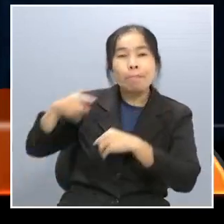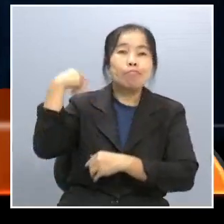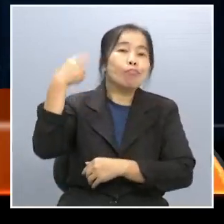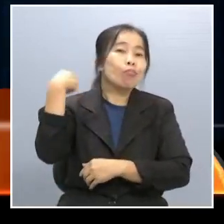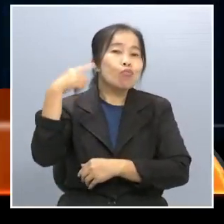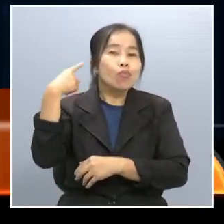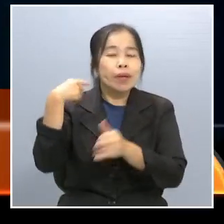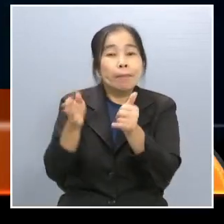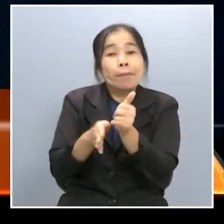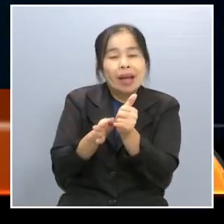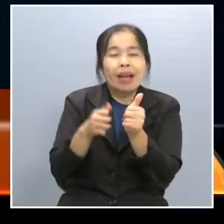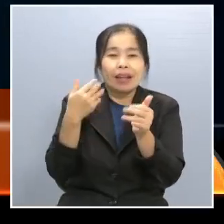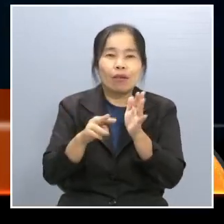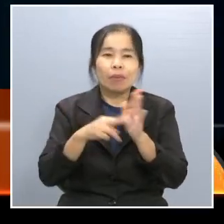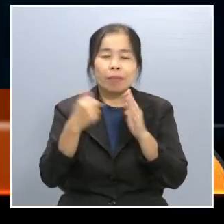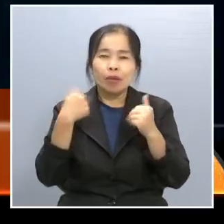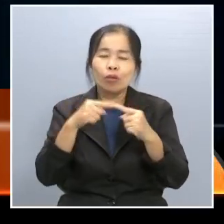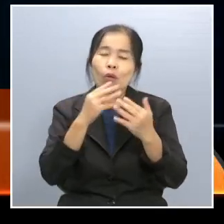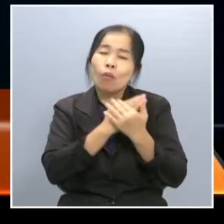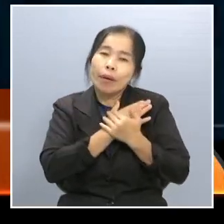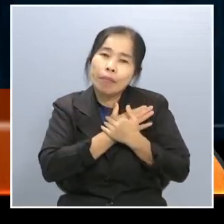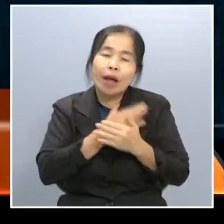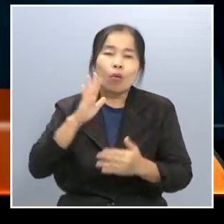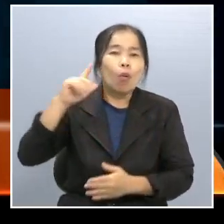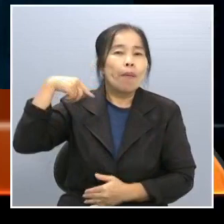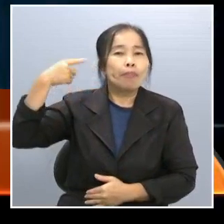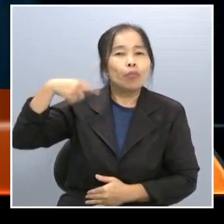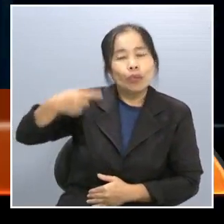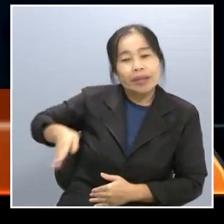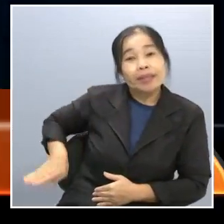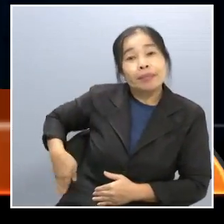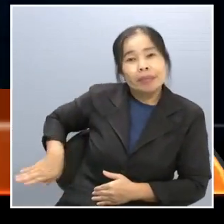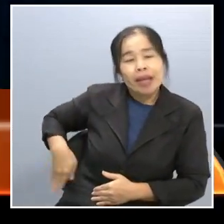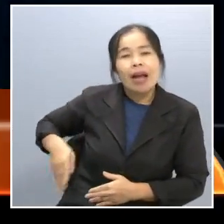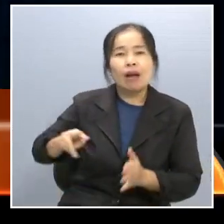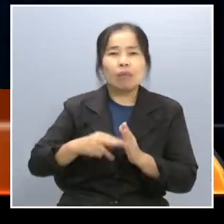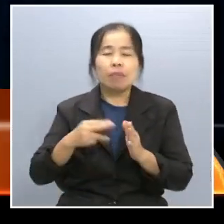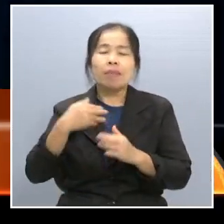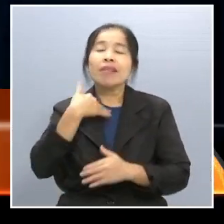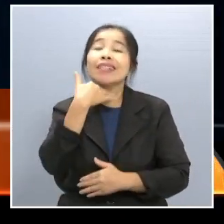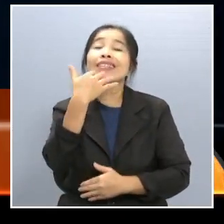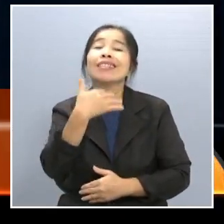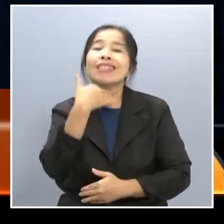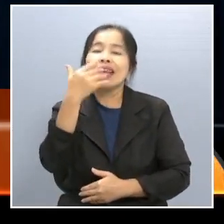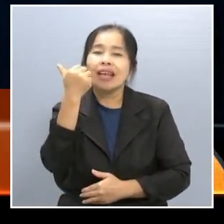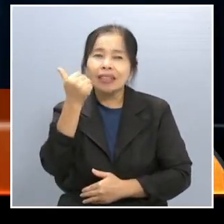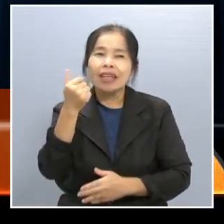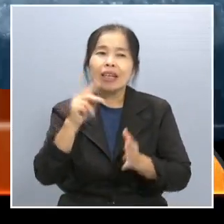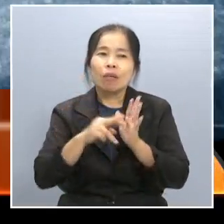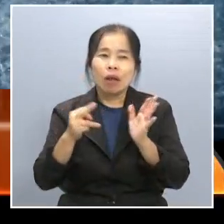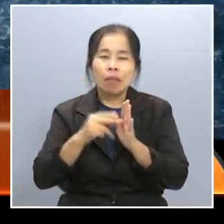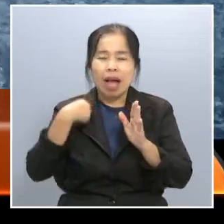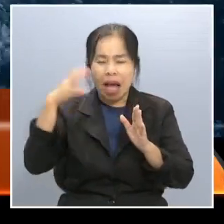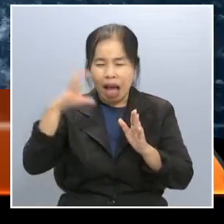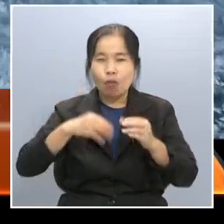สสิกของดิสนีย์เรื่องราวความรักของเจ้าหญิงเงือกน้อยแอเรียลที่ต้องแลกเสียงอันไพเราะเพื่อสองขาและชีวิตบนโลกมนุ